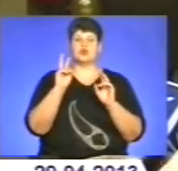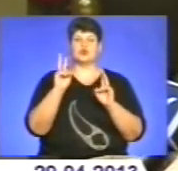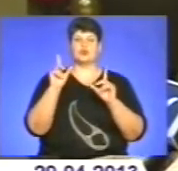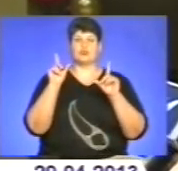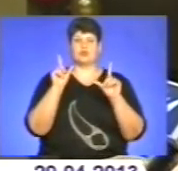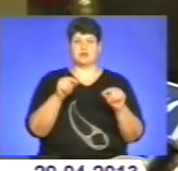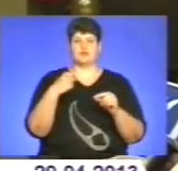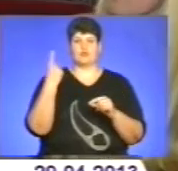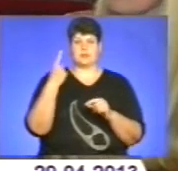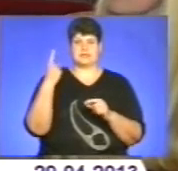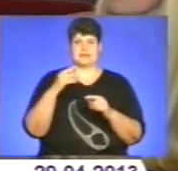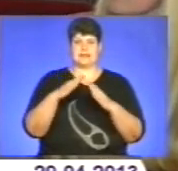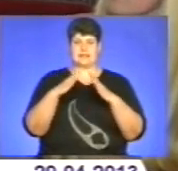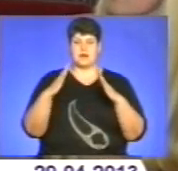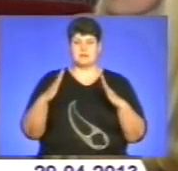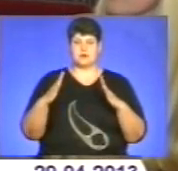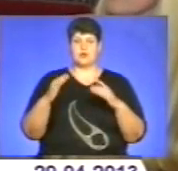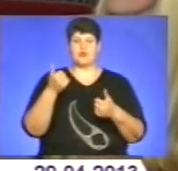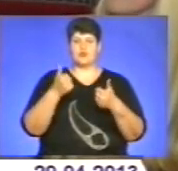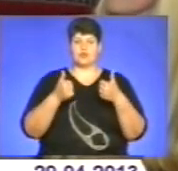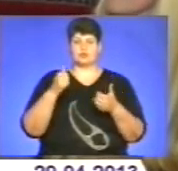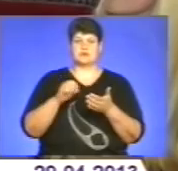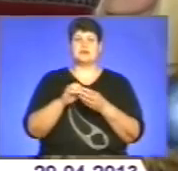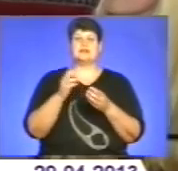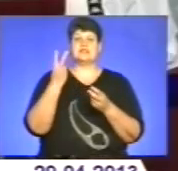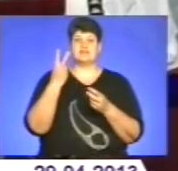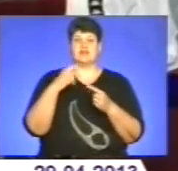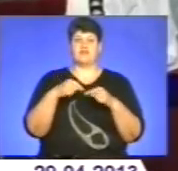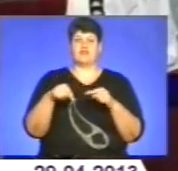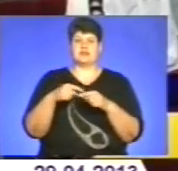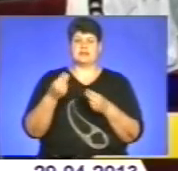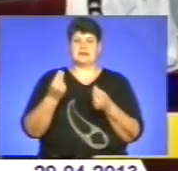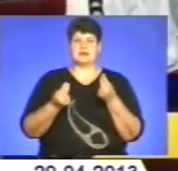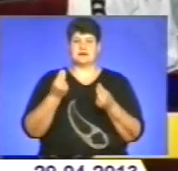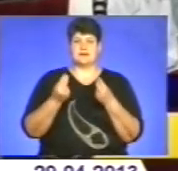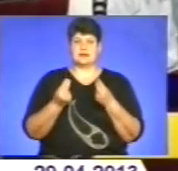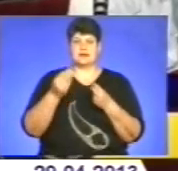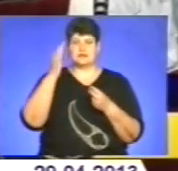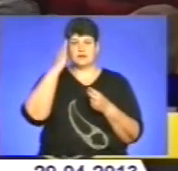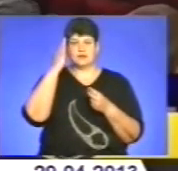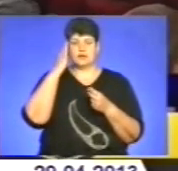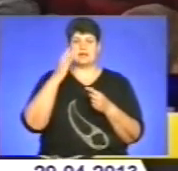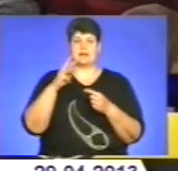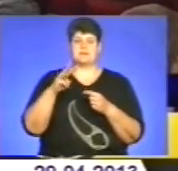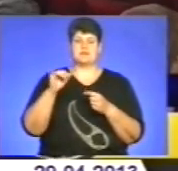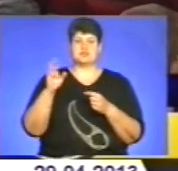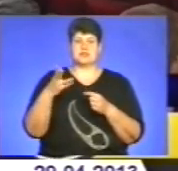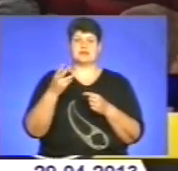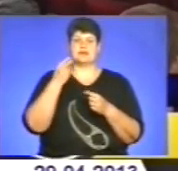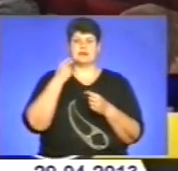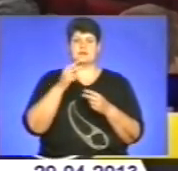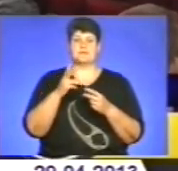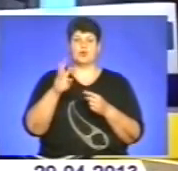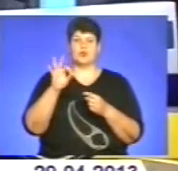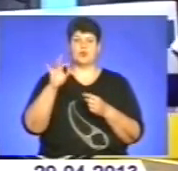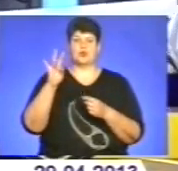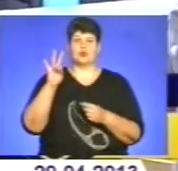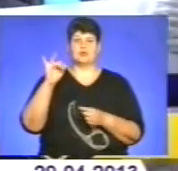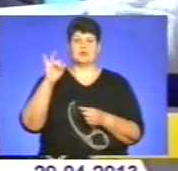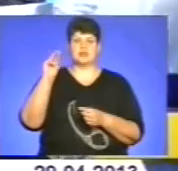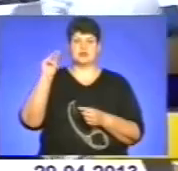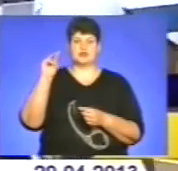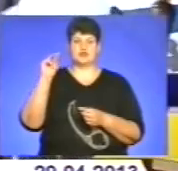цього обласного табору. Конкурс становили 2 види гри – «Інтелектуальна мішень» та «Кращий ерудит». Переможцями стали Назарій Онищук із Залісся